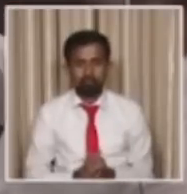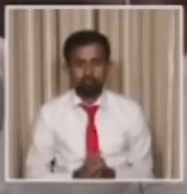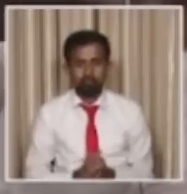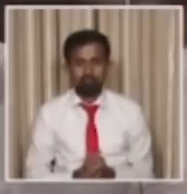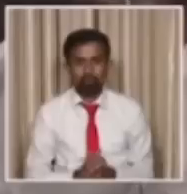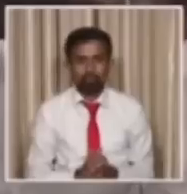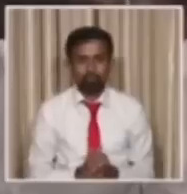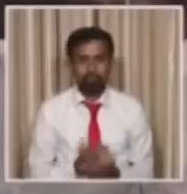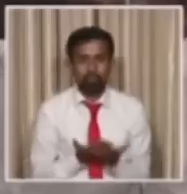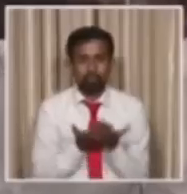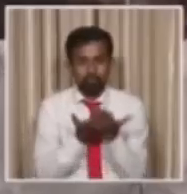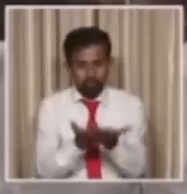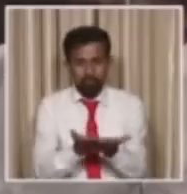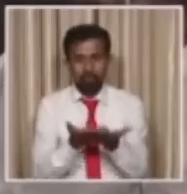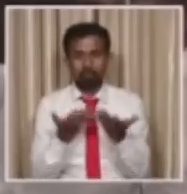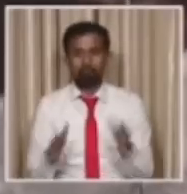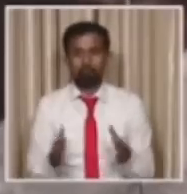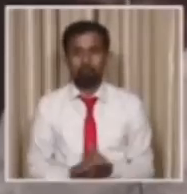ඒක සභාගත